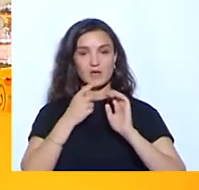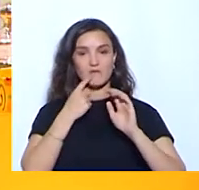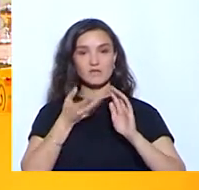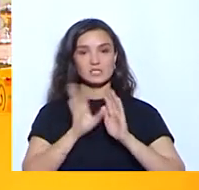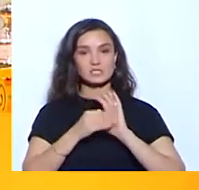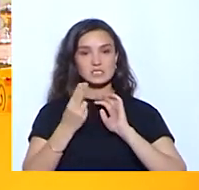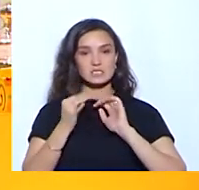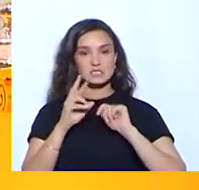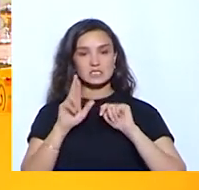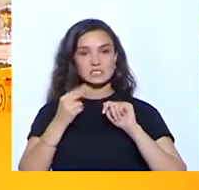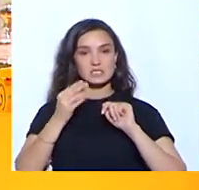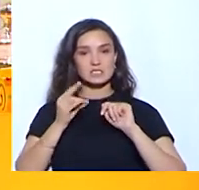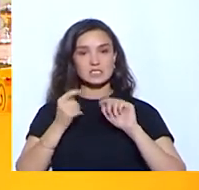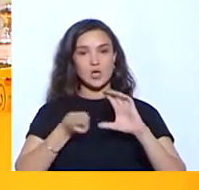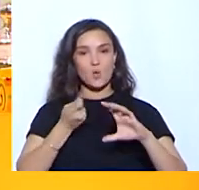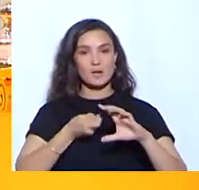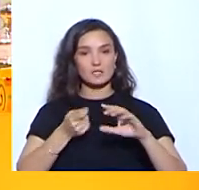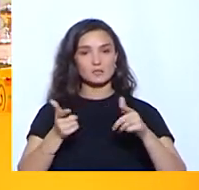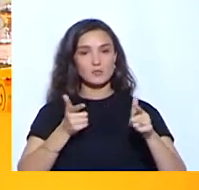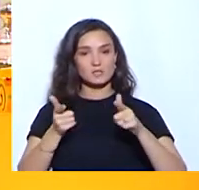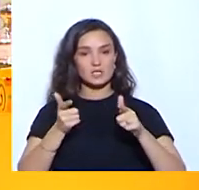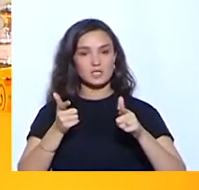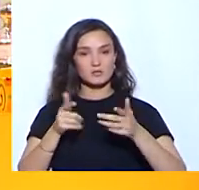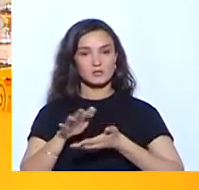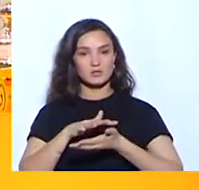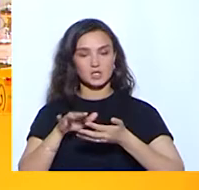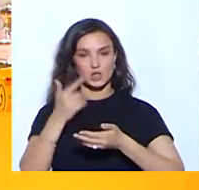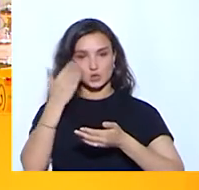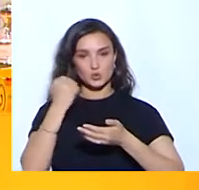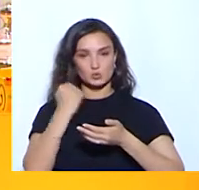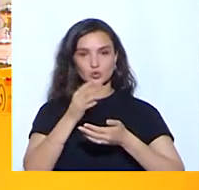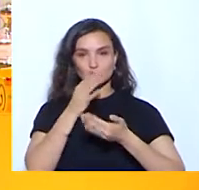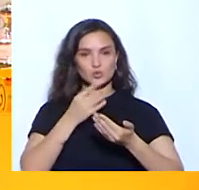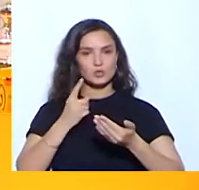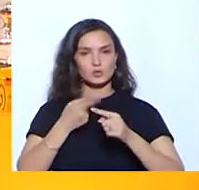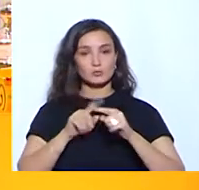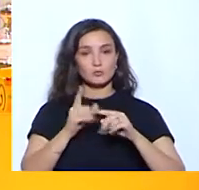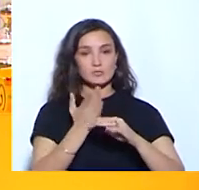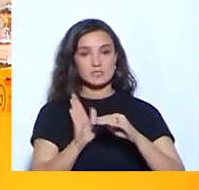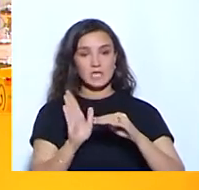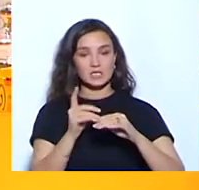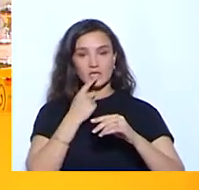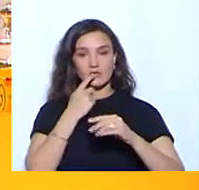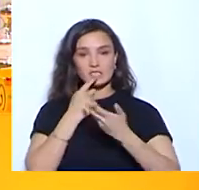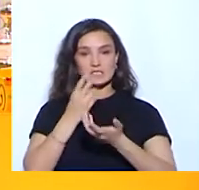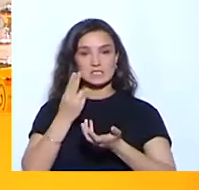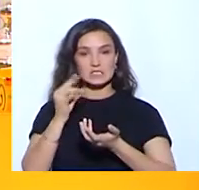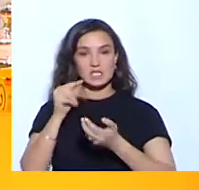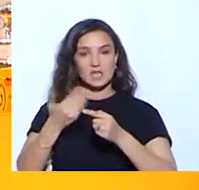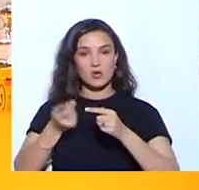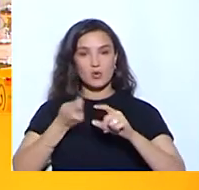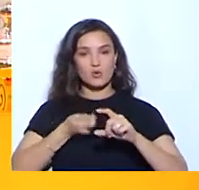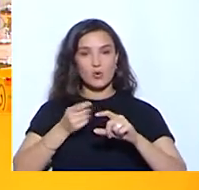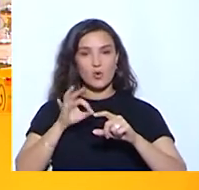კვერცხის სილა და ცილის ომლეტის მომზადება არის უმნიშვნელოვანესი ინსულტის დროს. რატომ? იზოლირებულად კვერცხის ცილის ომლეტი.